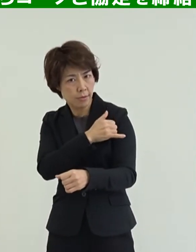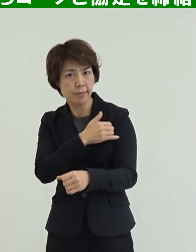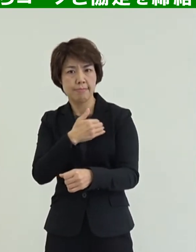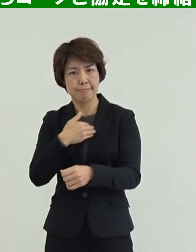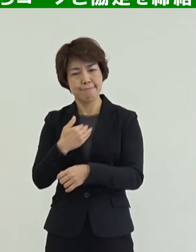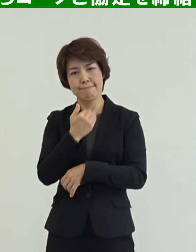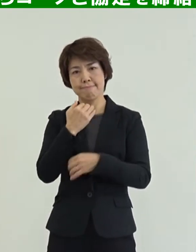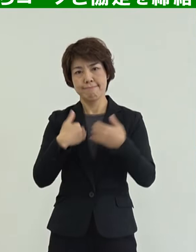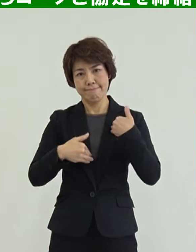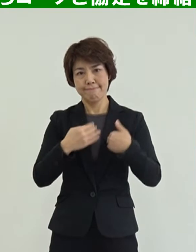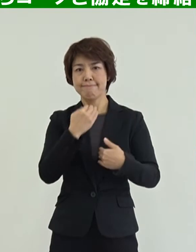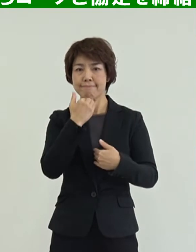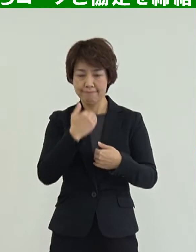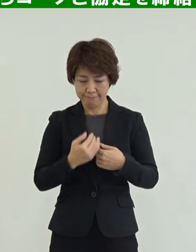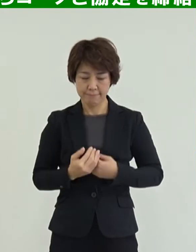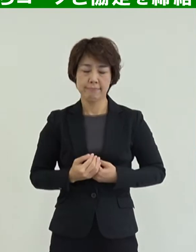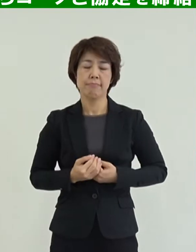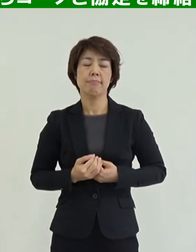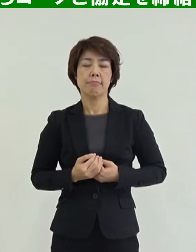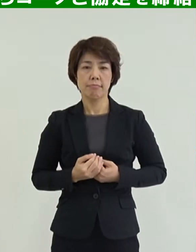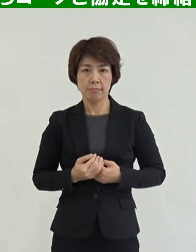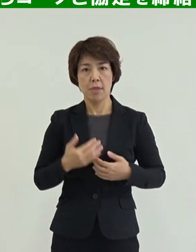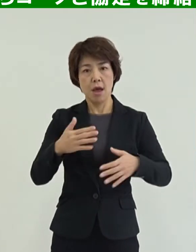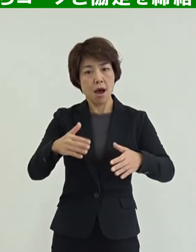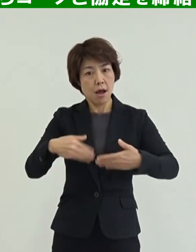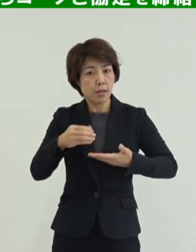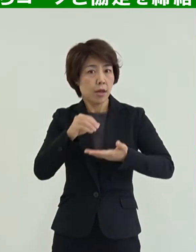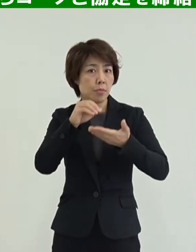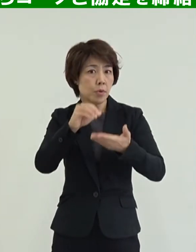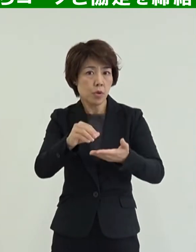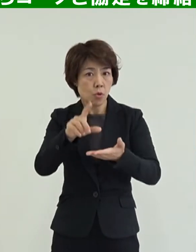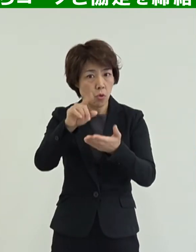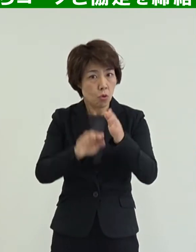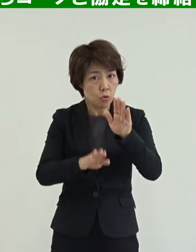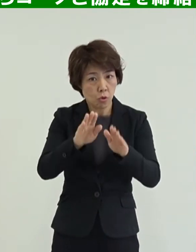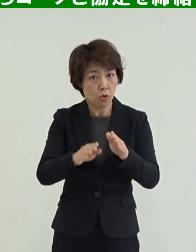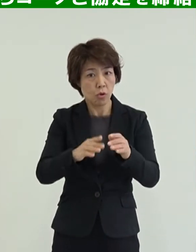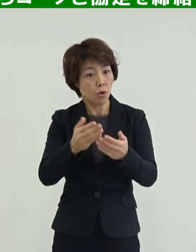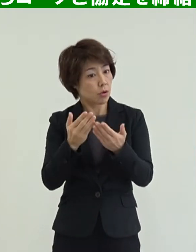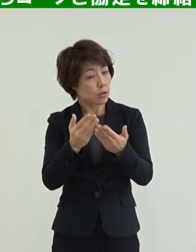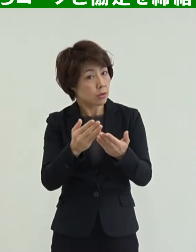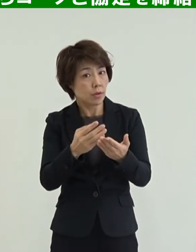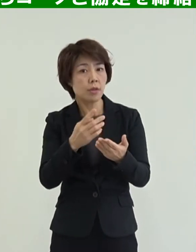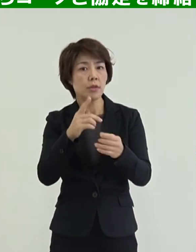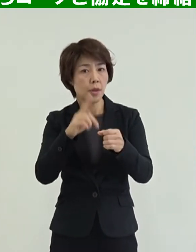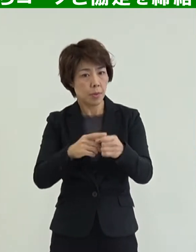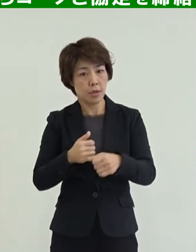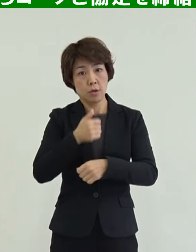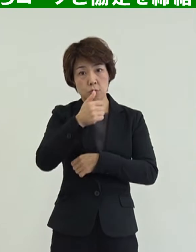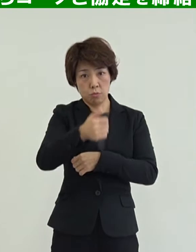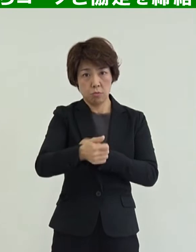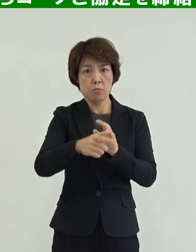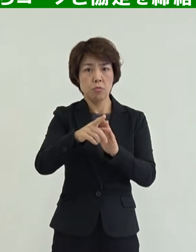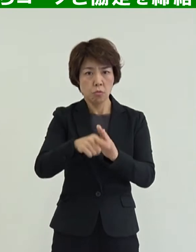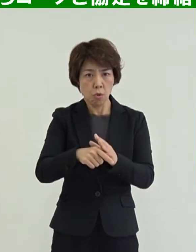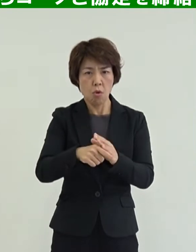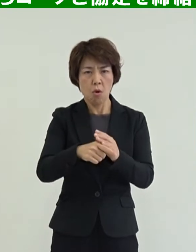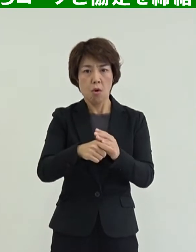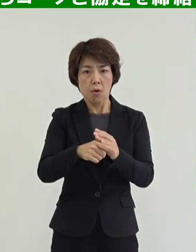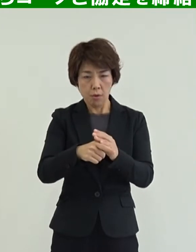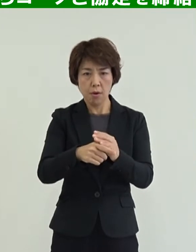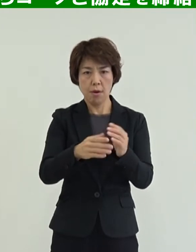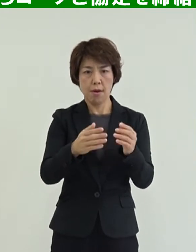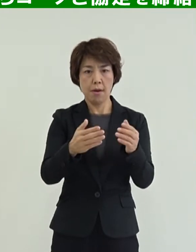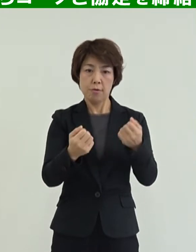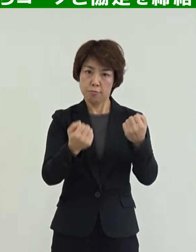願っておりますあったか便のご利用の状況を伺いに停留所に参りますと限られたスペースとは